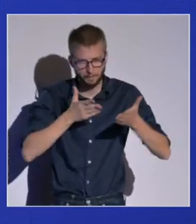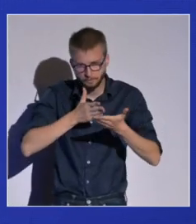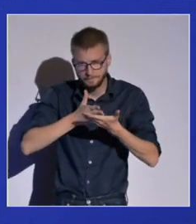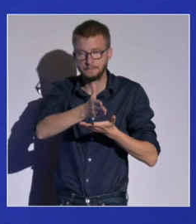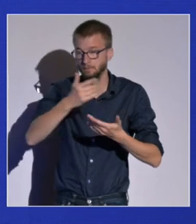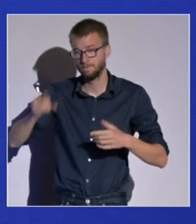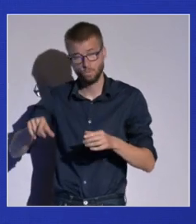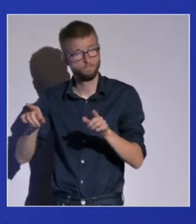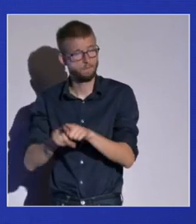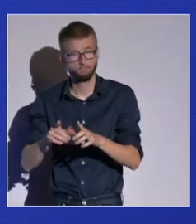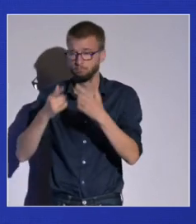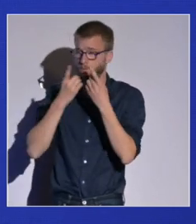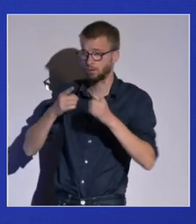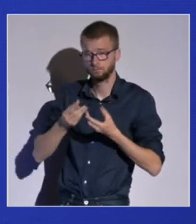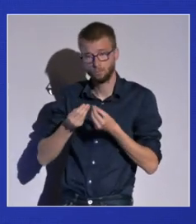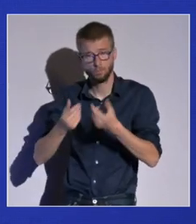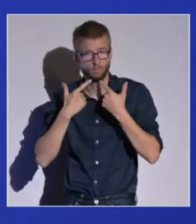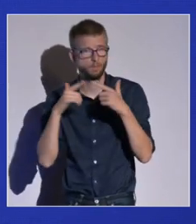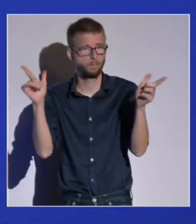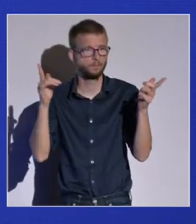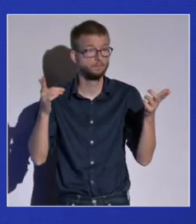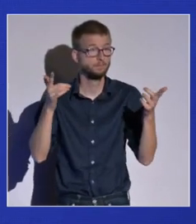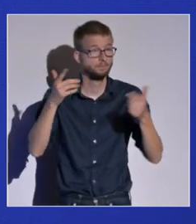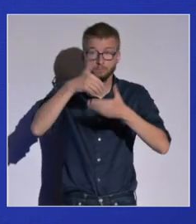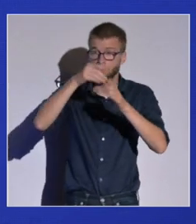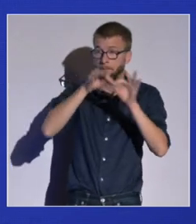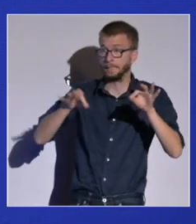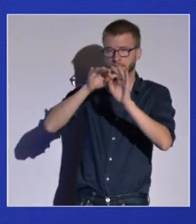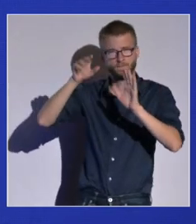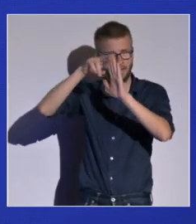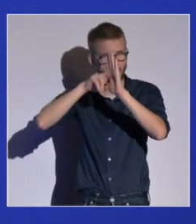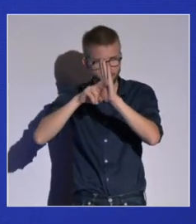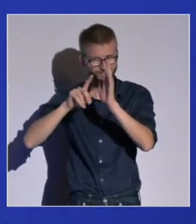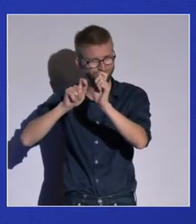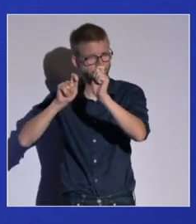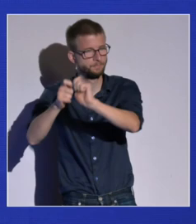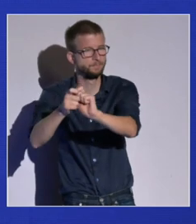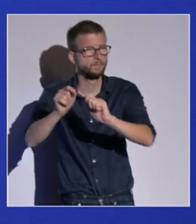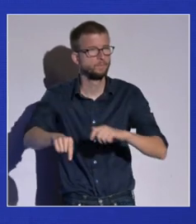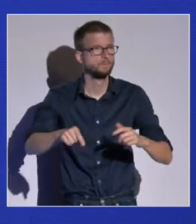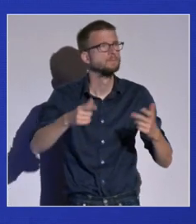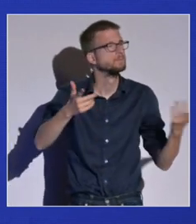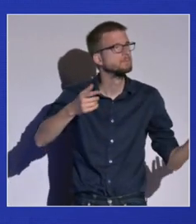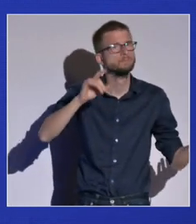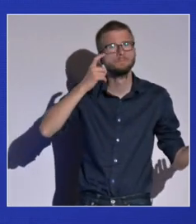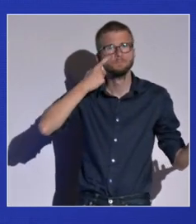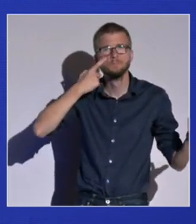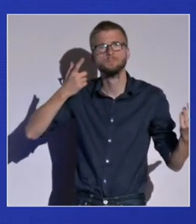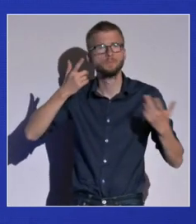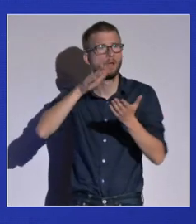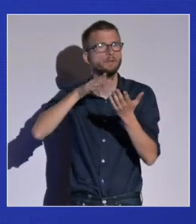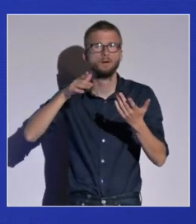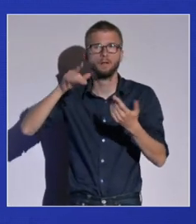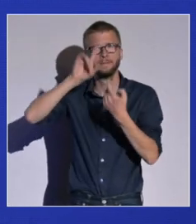la démocratie dans notre pays. Cette exigence de changement, comme vous savez, elle a fait l'objet de multiples